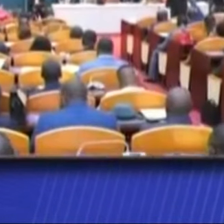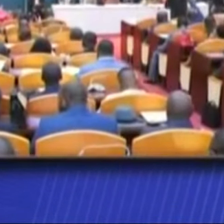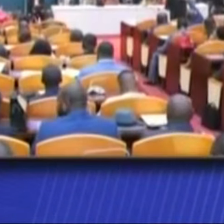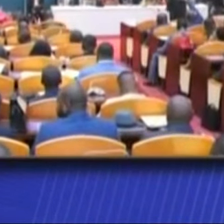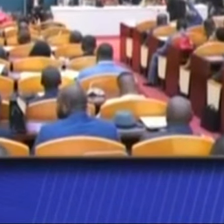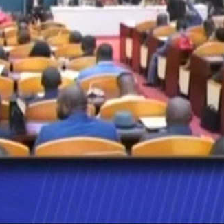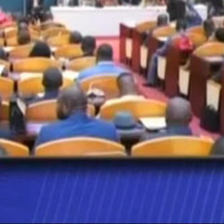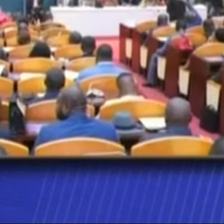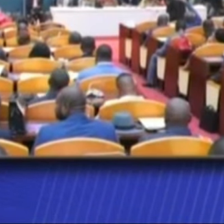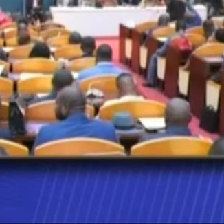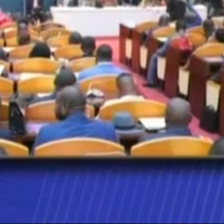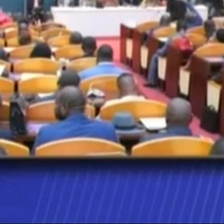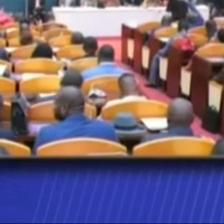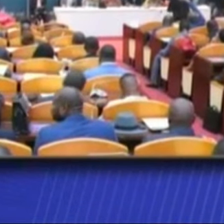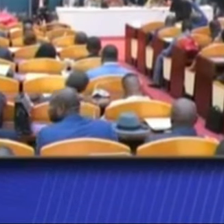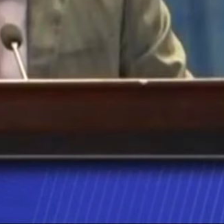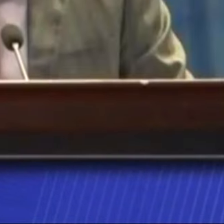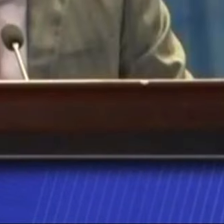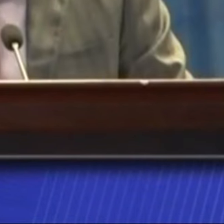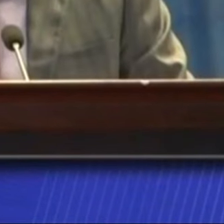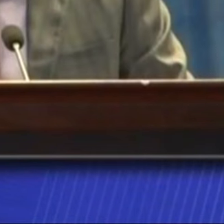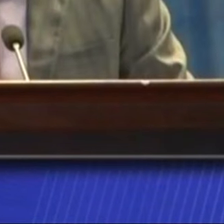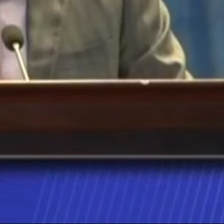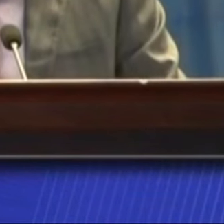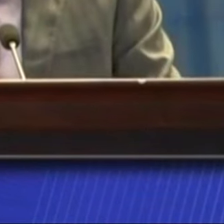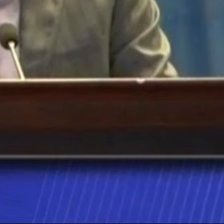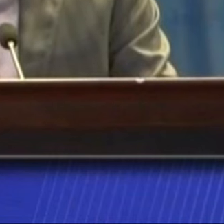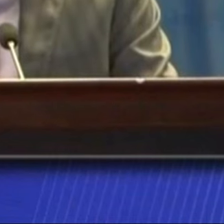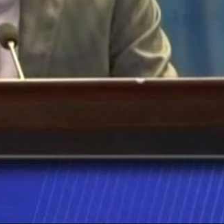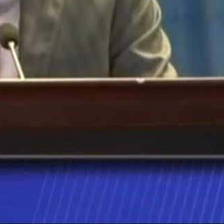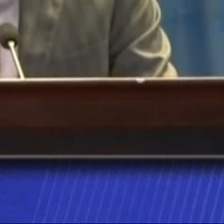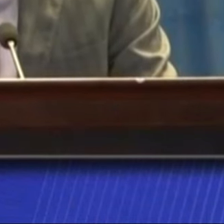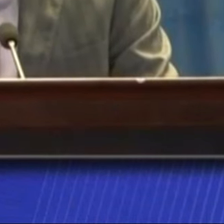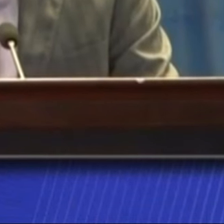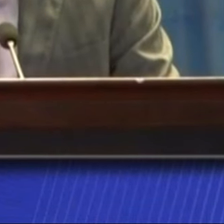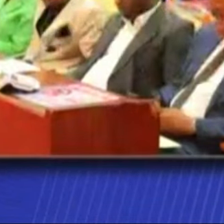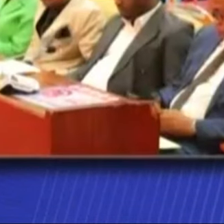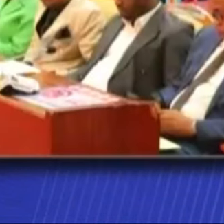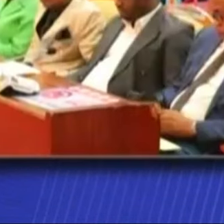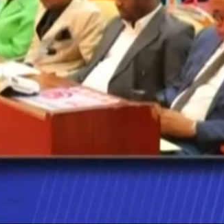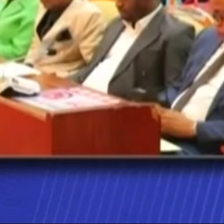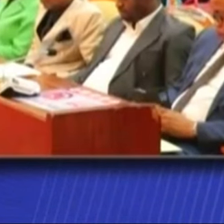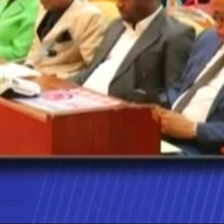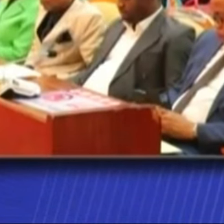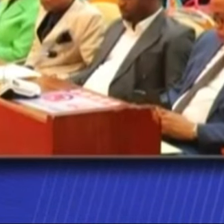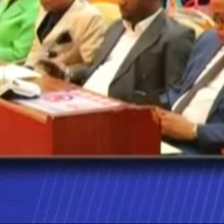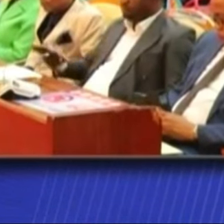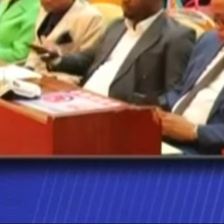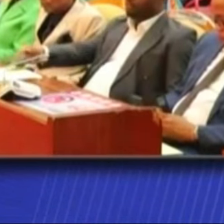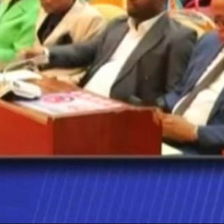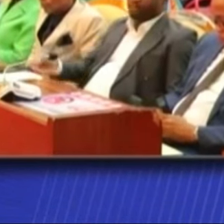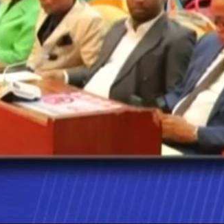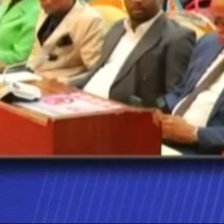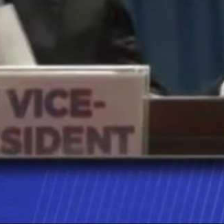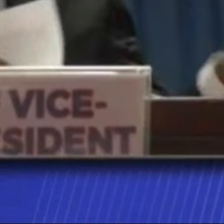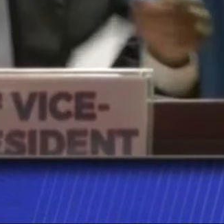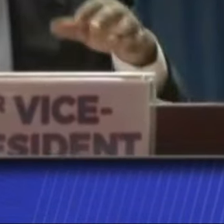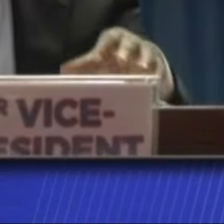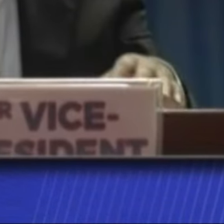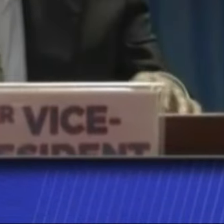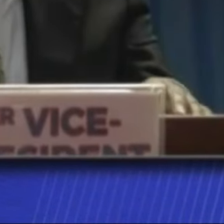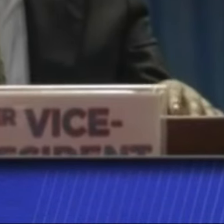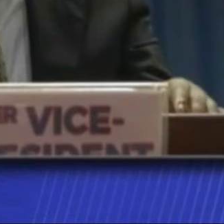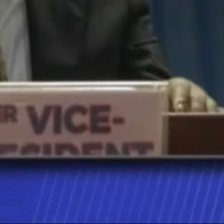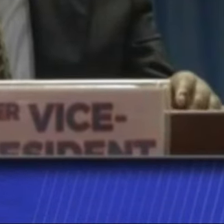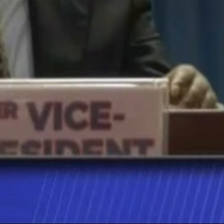Une instruction judiciaire sera bientôt ouverte contre l'ancien ministre des Finances élu député. Ce sont là les points à